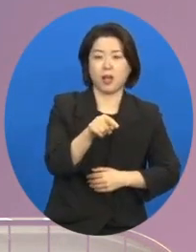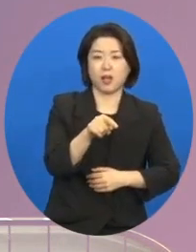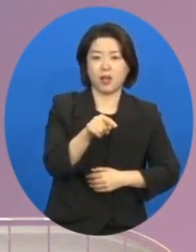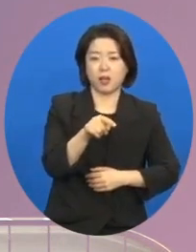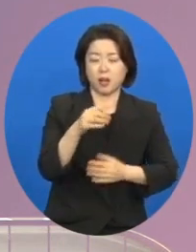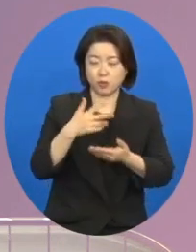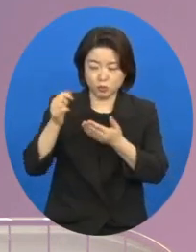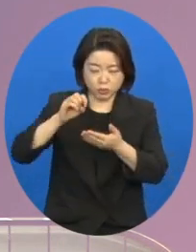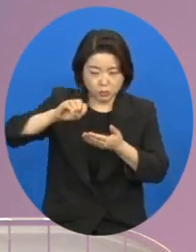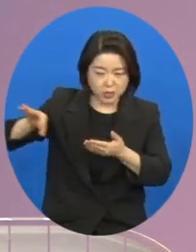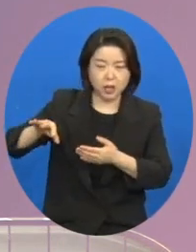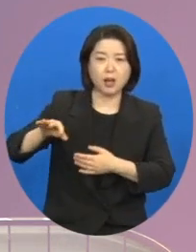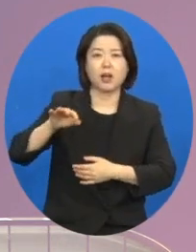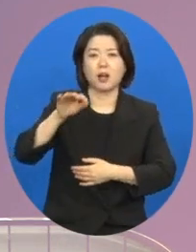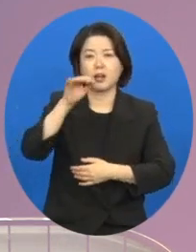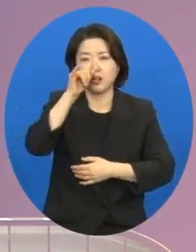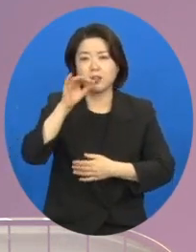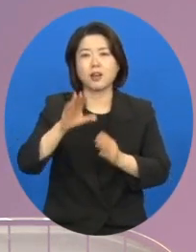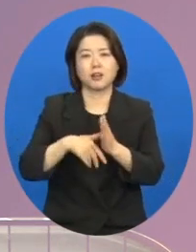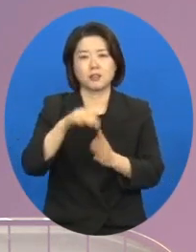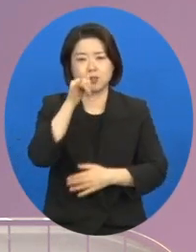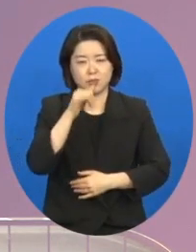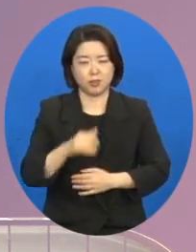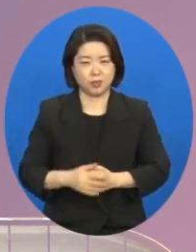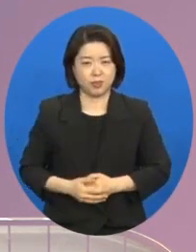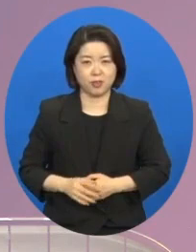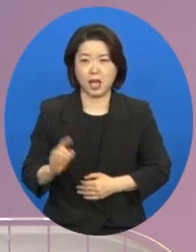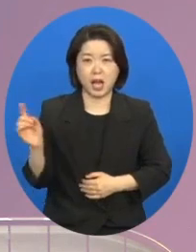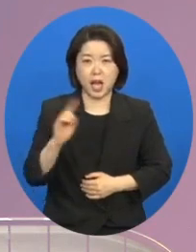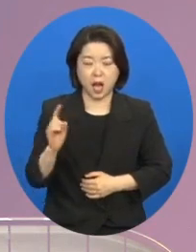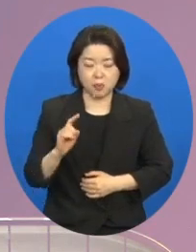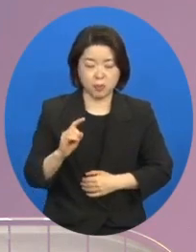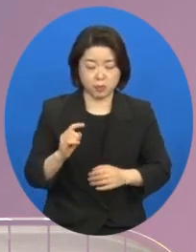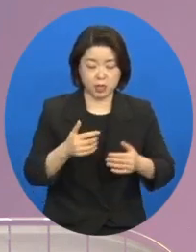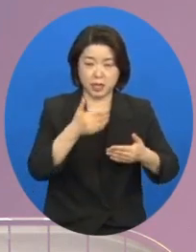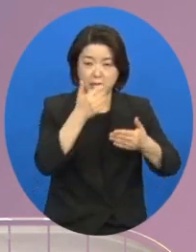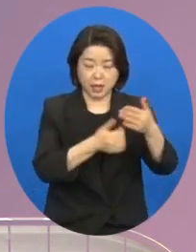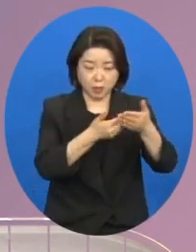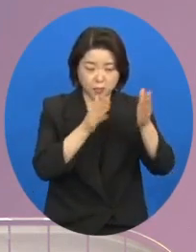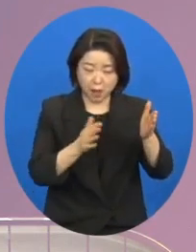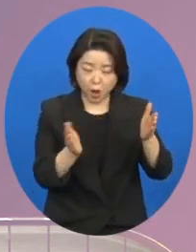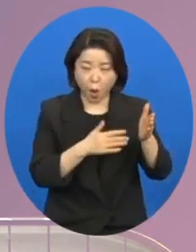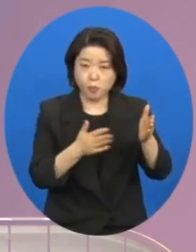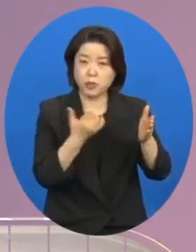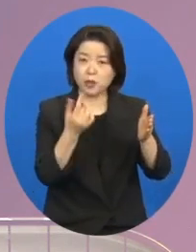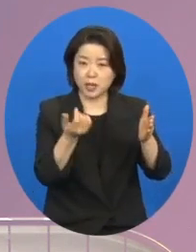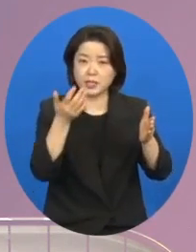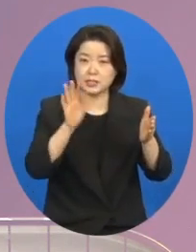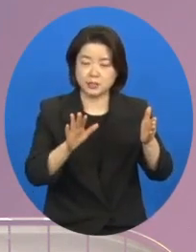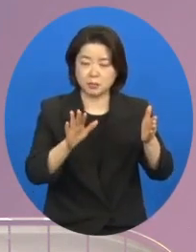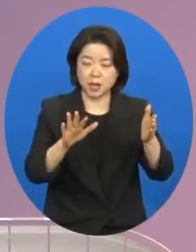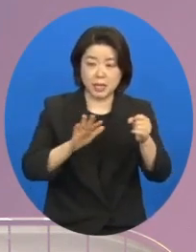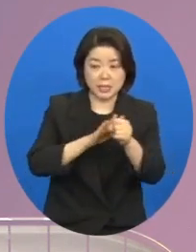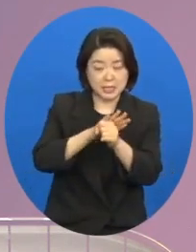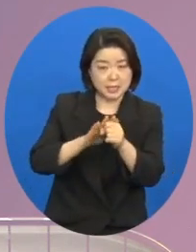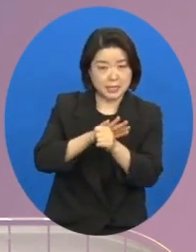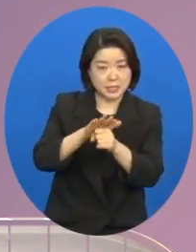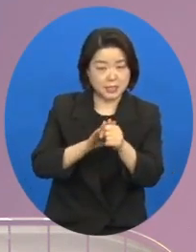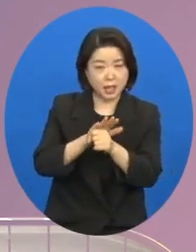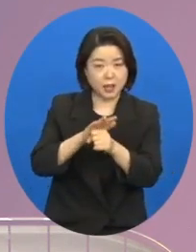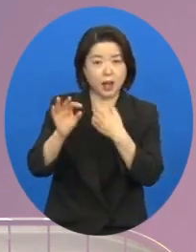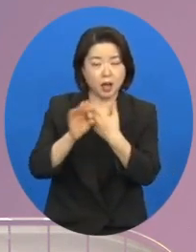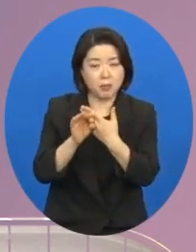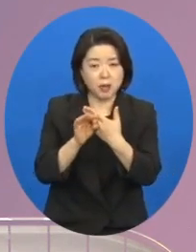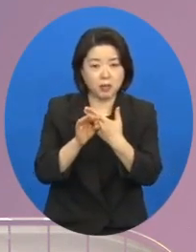많다는 것입니다. 여러분 아무리 우리 마음의 빈방이 없는 것 같아도 사랑하면 방이 생깁니다.